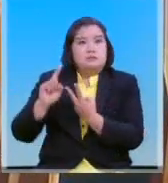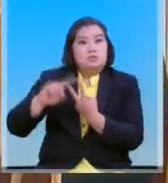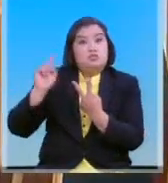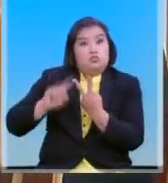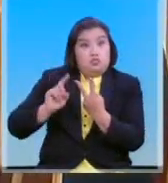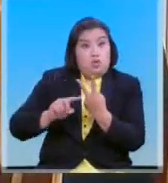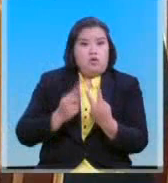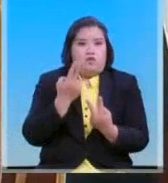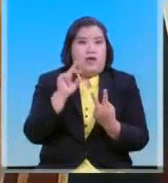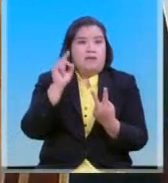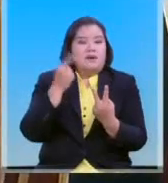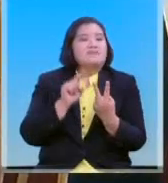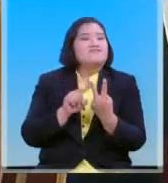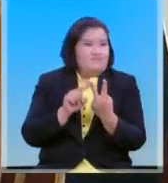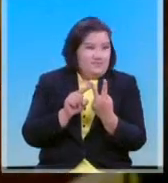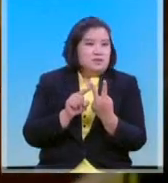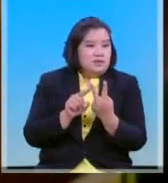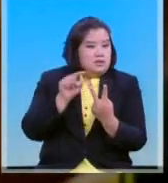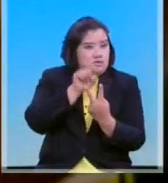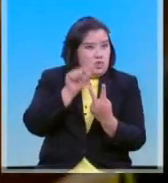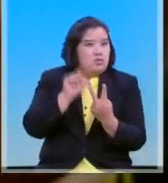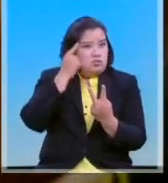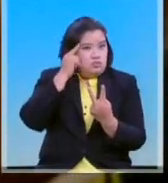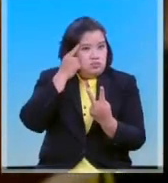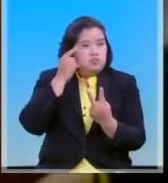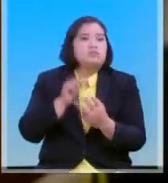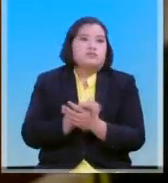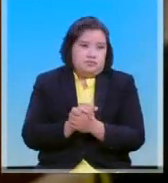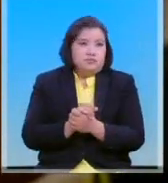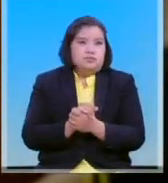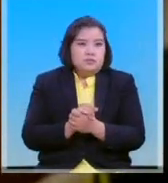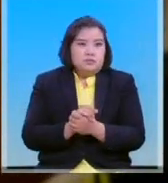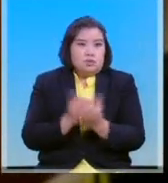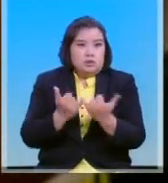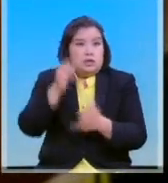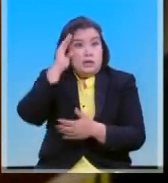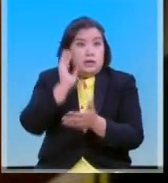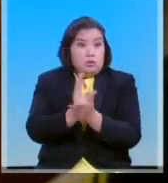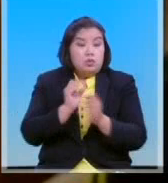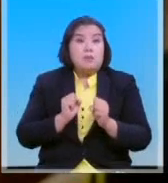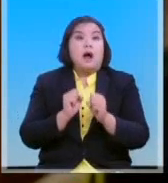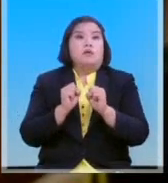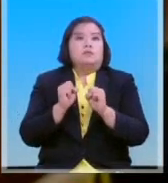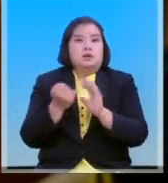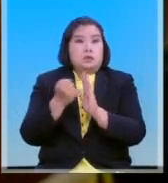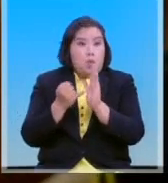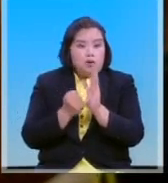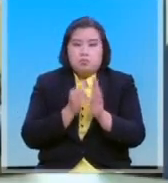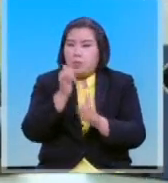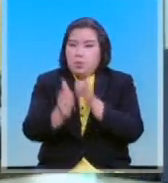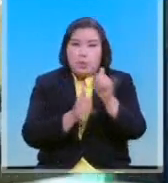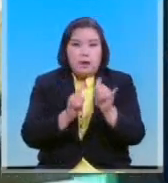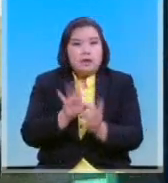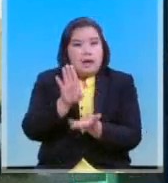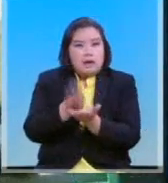บรักใหม่อ่ะ ที่พบกันมาได้1ปีเศษนะครับนอกจากนี้ครับตำรวจยังได้กระจายกำลังลงพื้นที่เพื่อหาเบาะแส